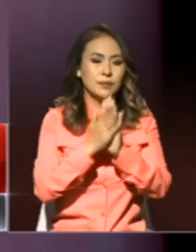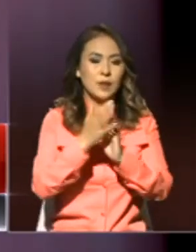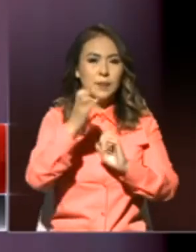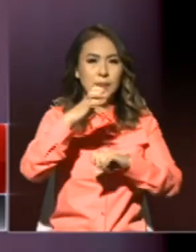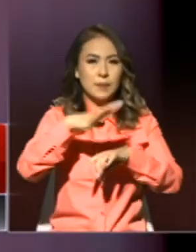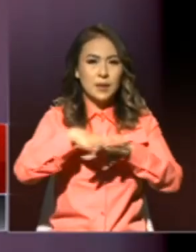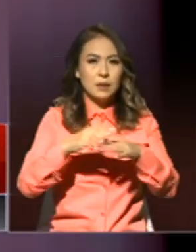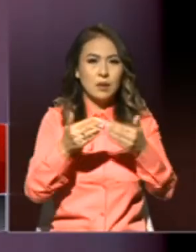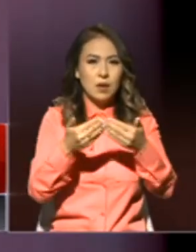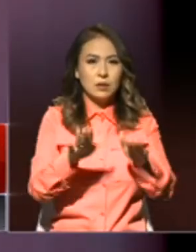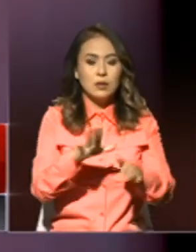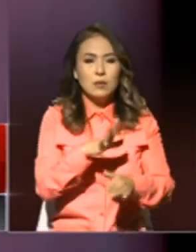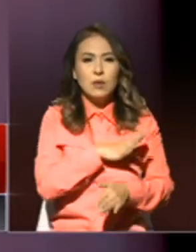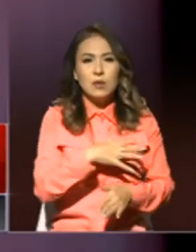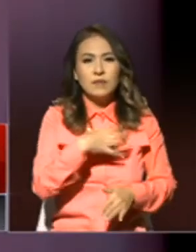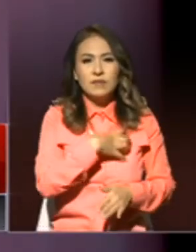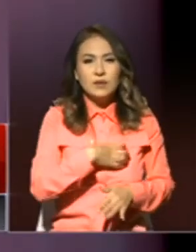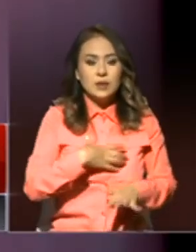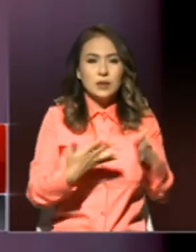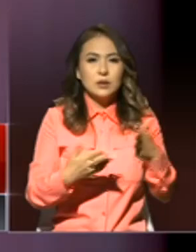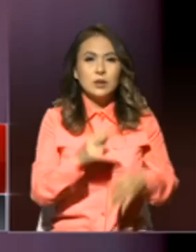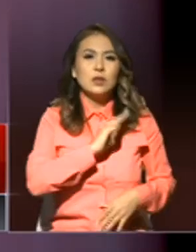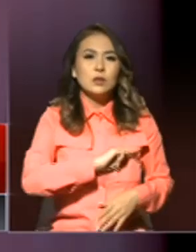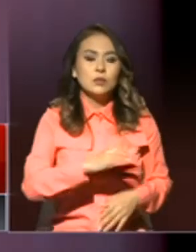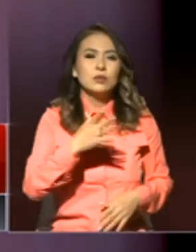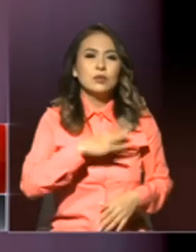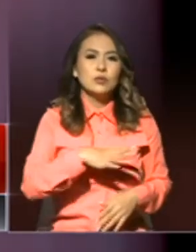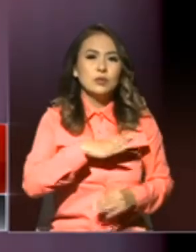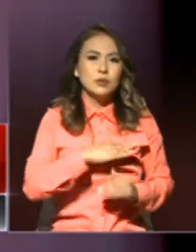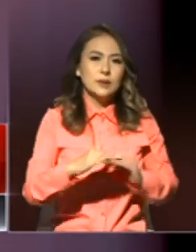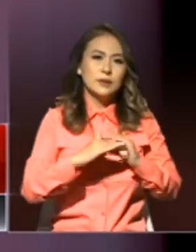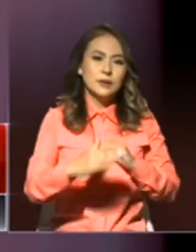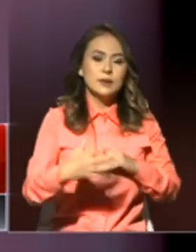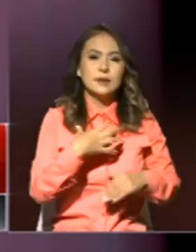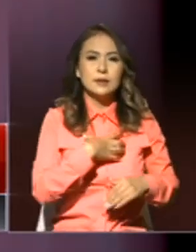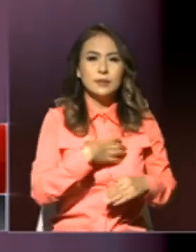кезде неге негізделіп осы жұмыс істеп жатыр десек, бұның негізі